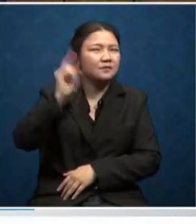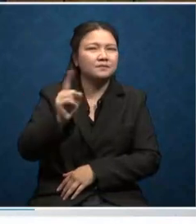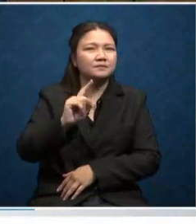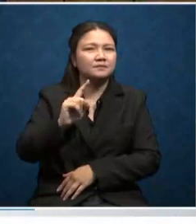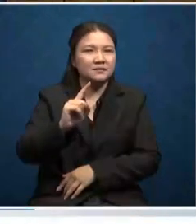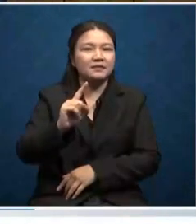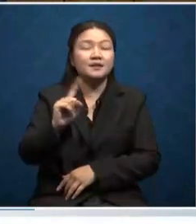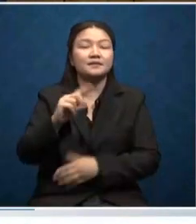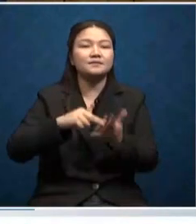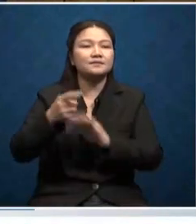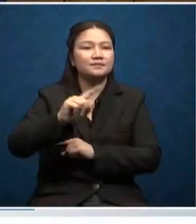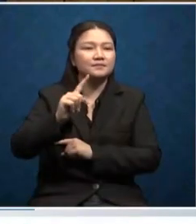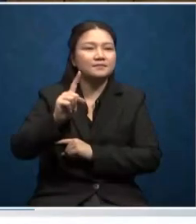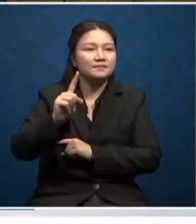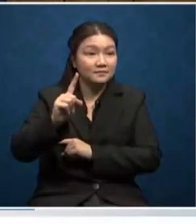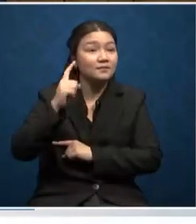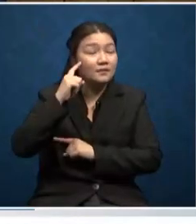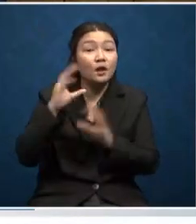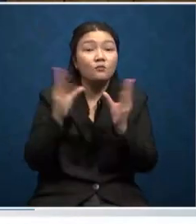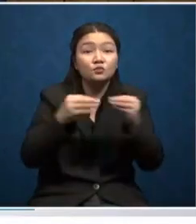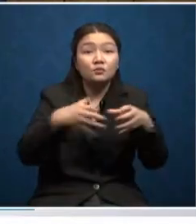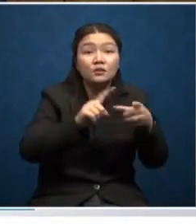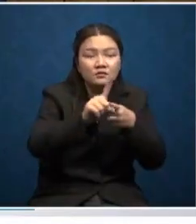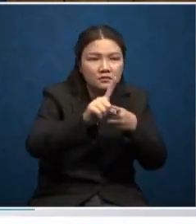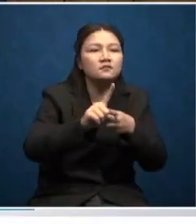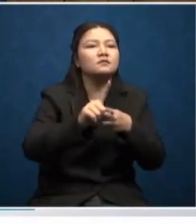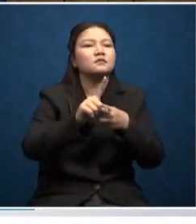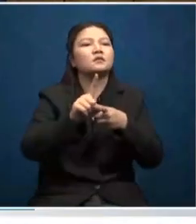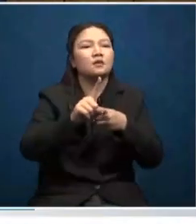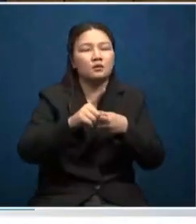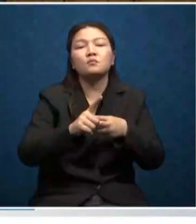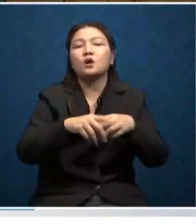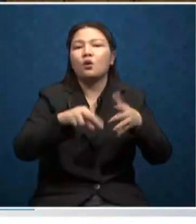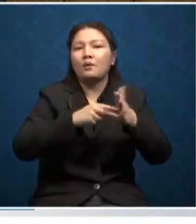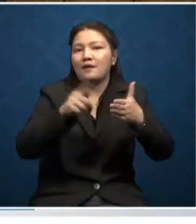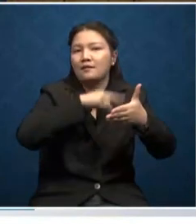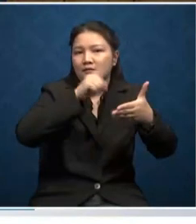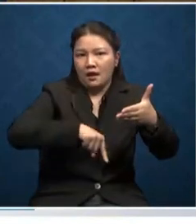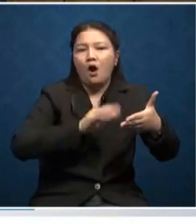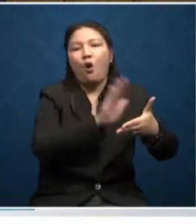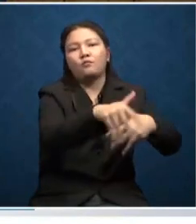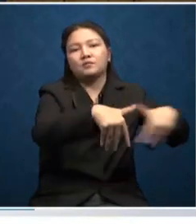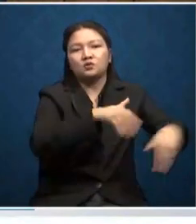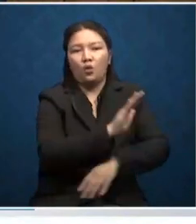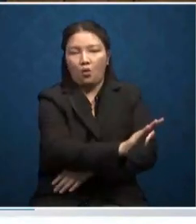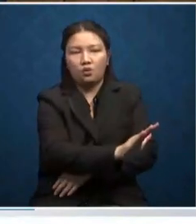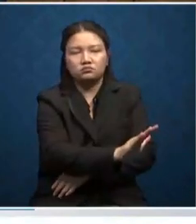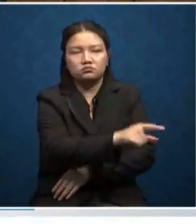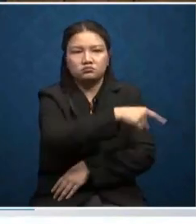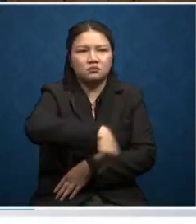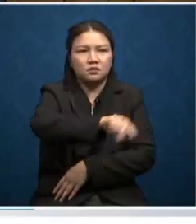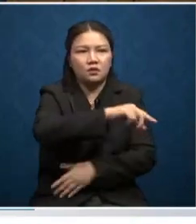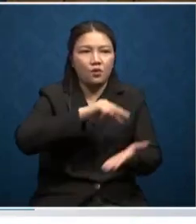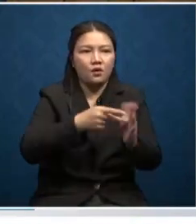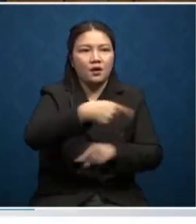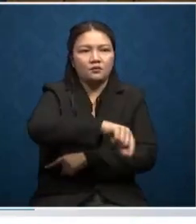เนี่ยเป็นชุดแรกและชุดเดียวที่มาจากการเลือกตั้งจากประชาชน100%แล้วเมีความรู้สึกว่าอำนาจ